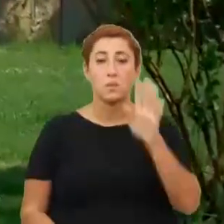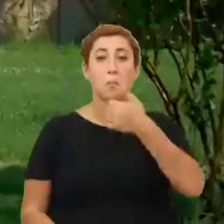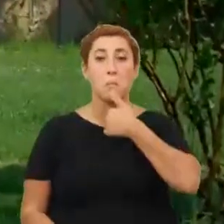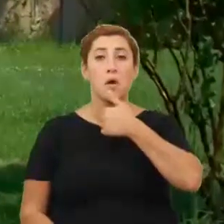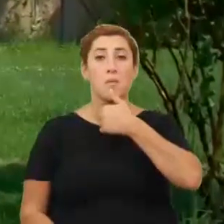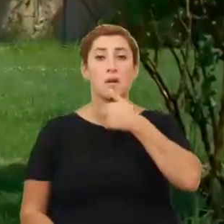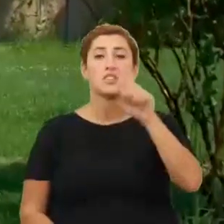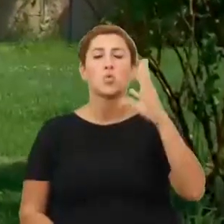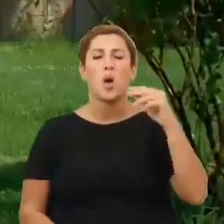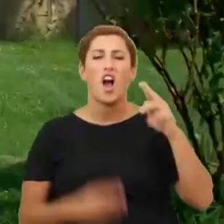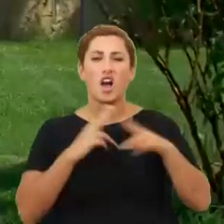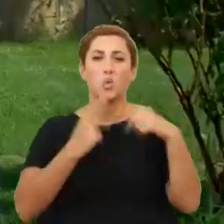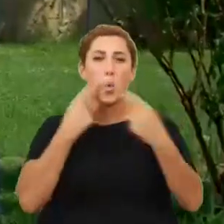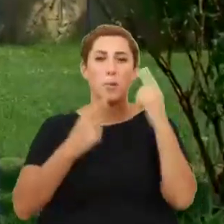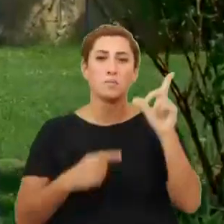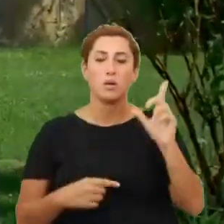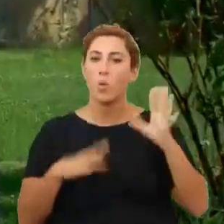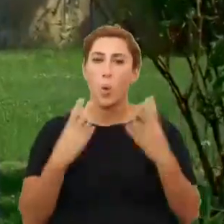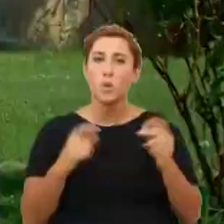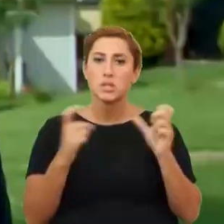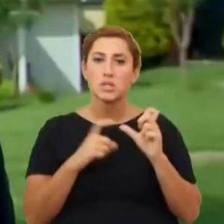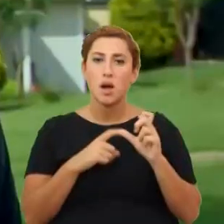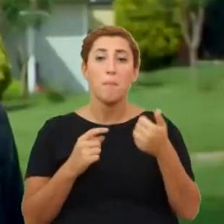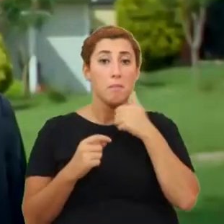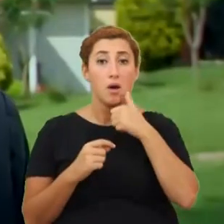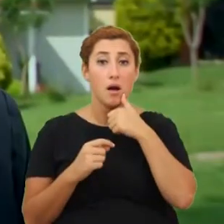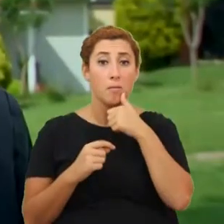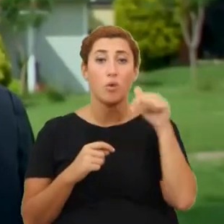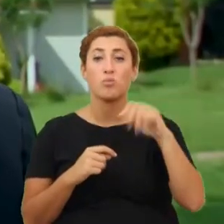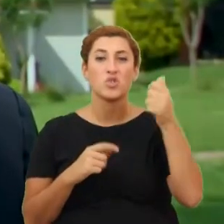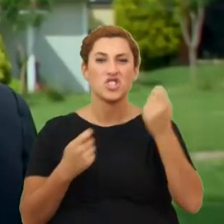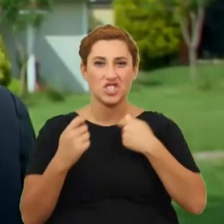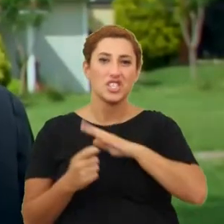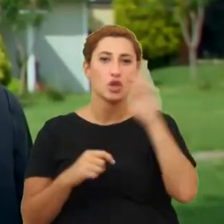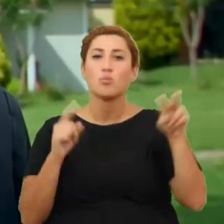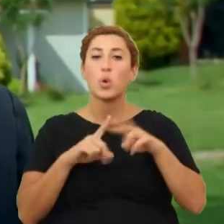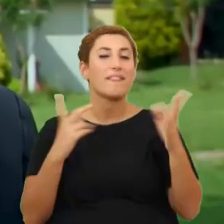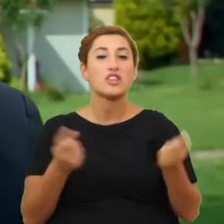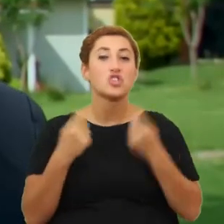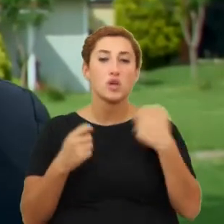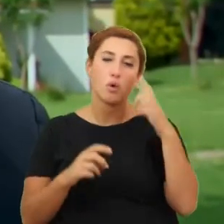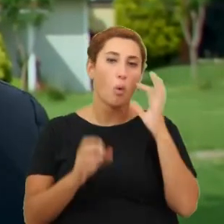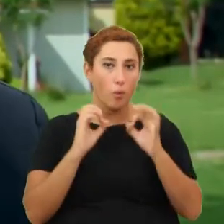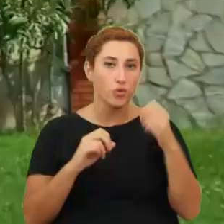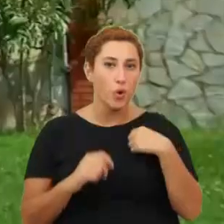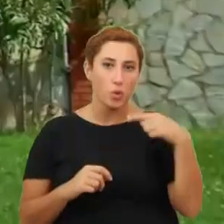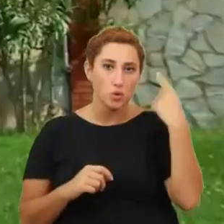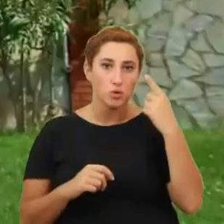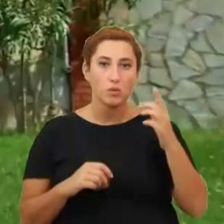Baba, seninle çok acil konuşmamız lazım. Ne oldu Sarp? Baba, bugün şirkete gittim. Nurhan nasıl çalışıyor diye bir kontrol edeyim